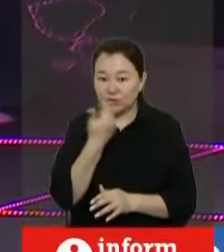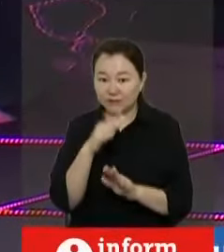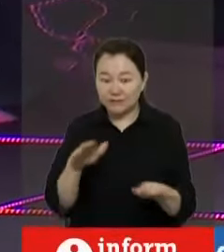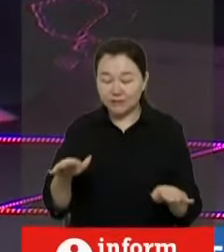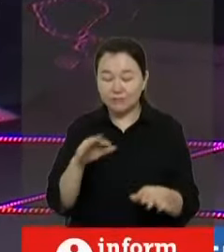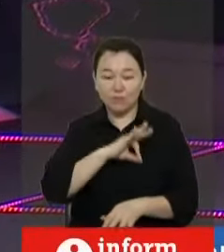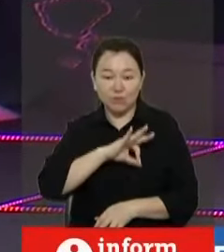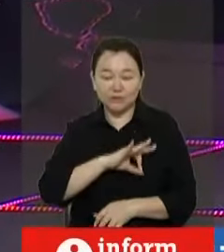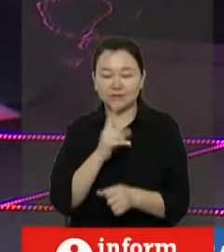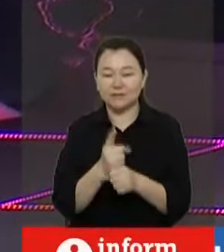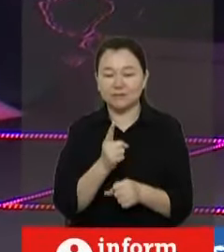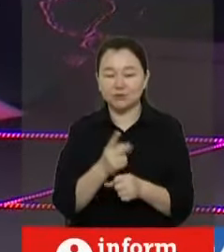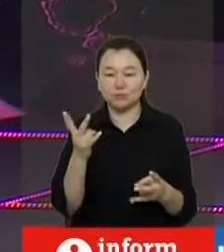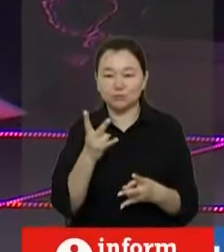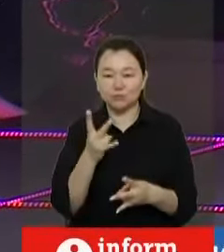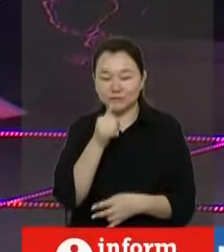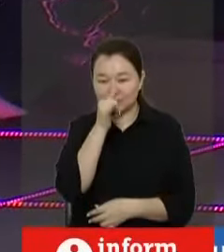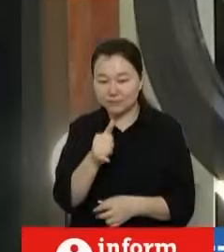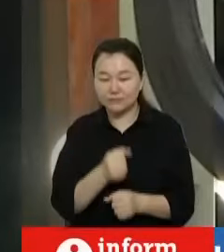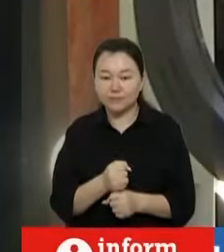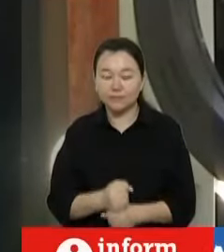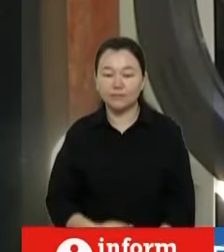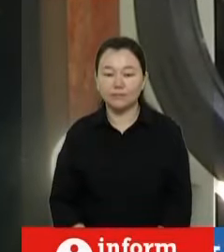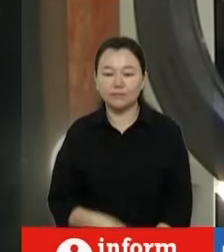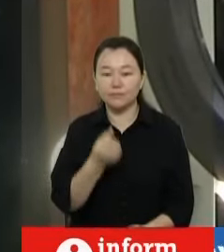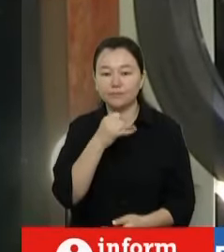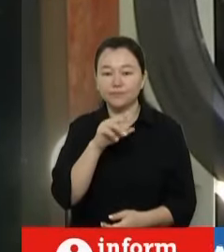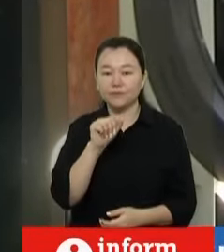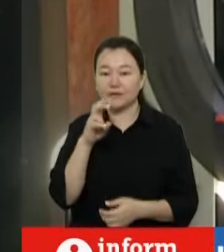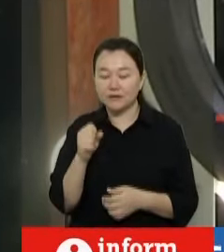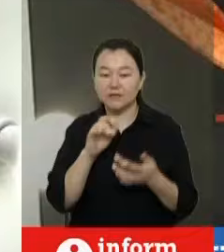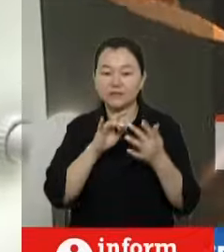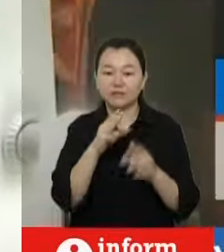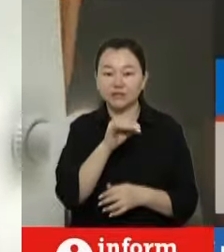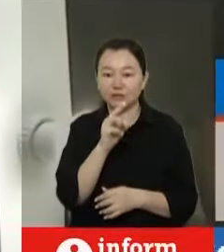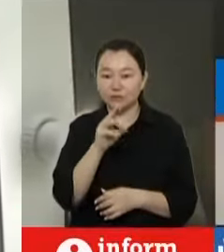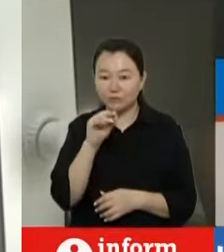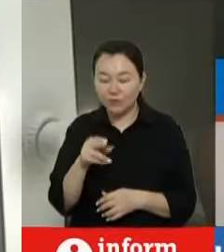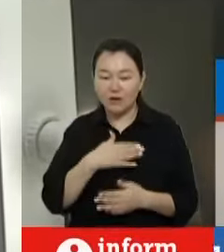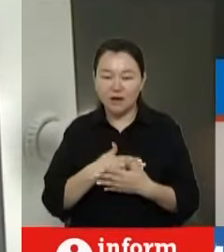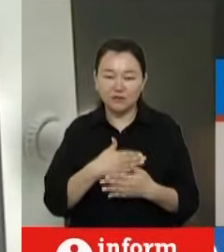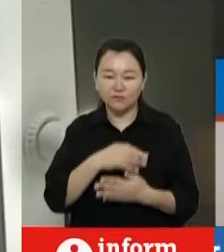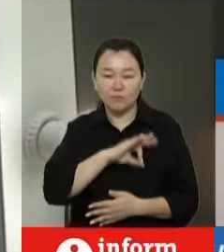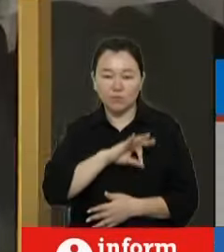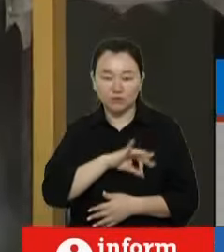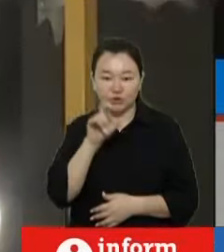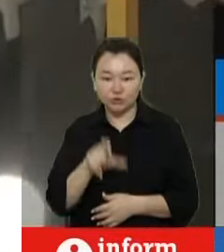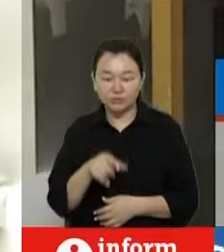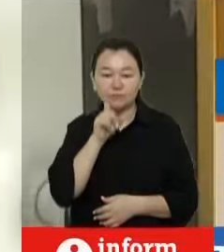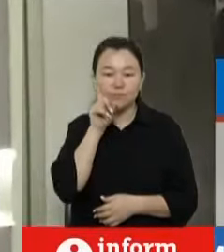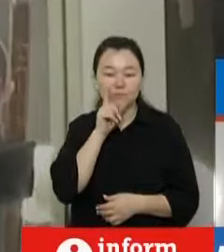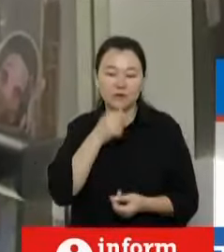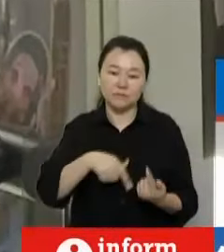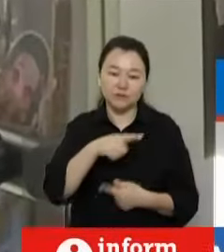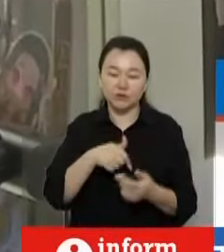қолдануға тыйым салу керек деген еді. Айдана Жастаева TikTok әлеуметтік желісінің белсенді қолданушысы. Жас кәсіпкер